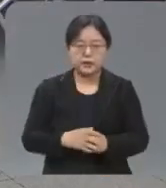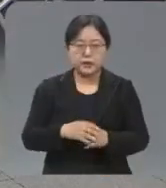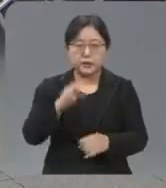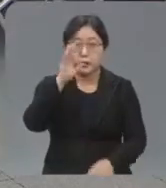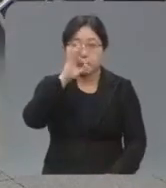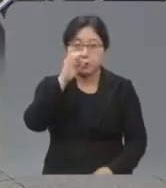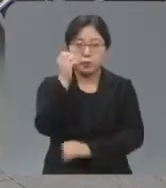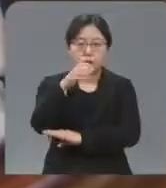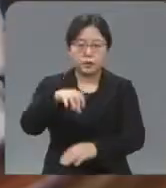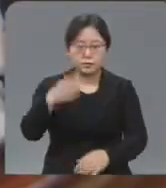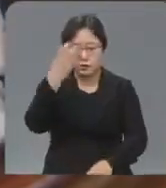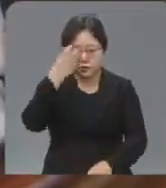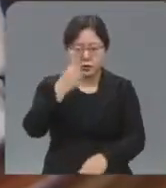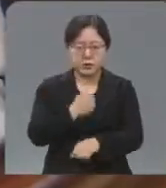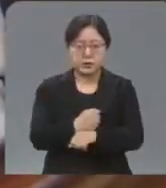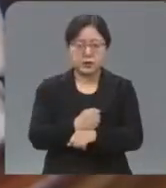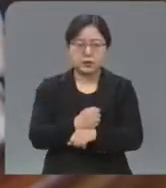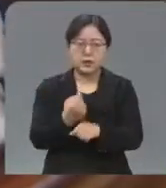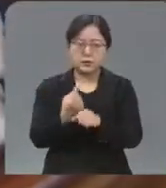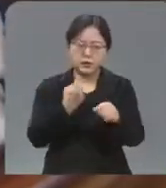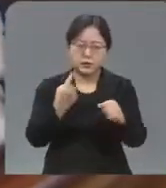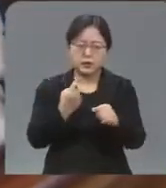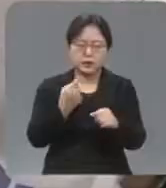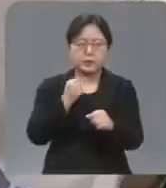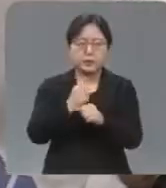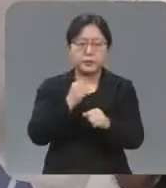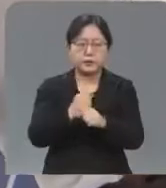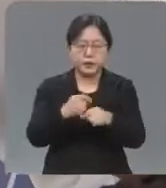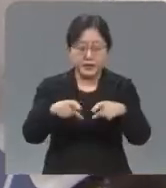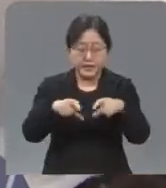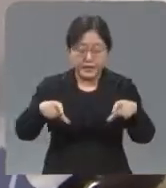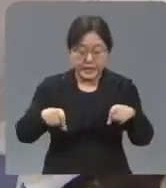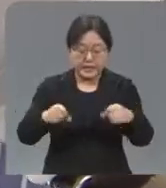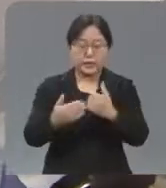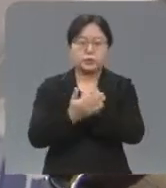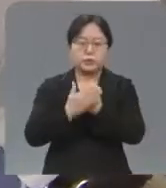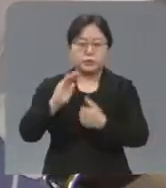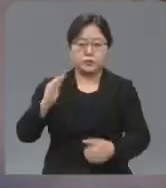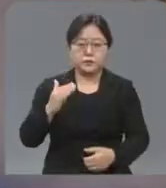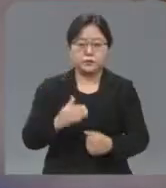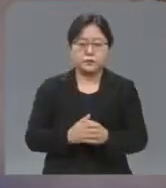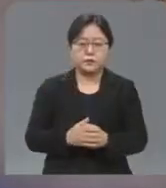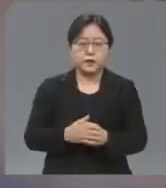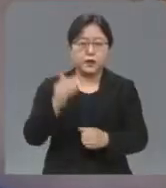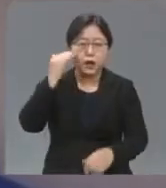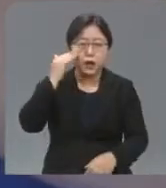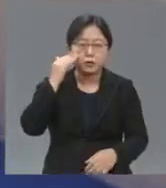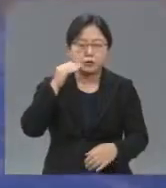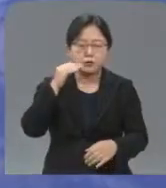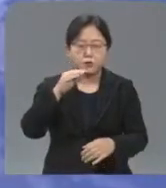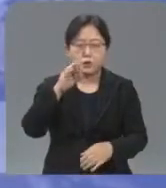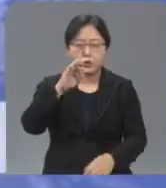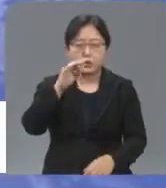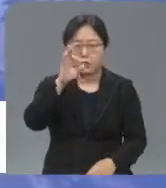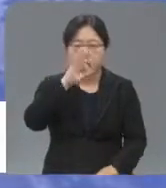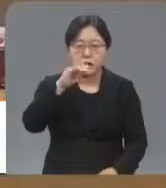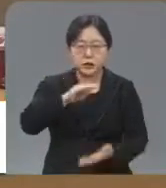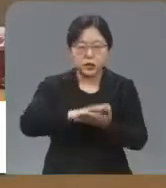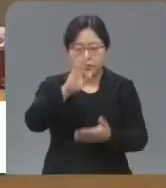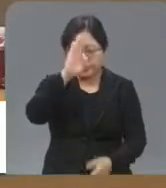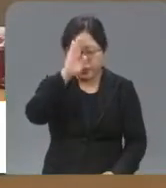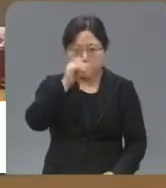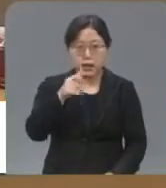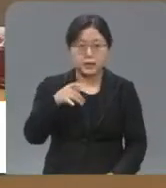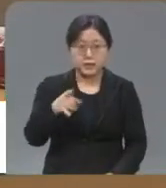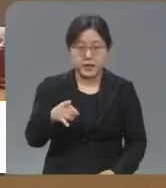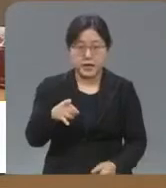돼지고기 원산지를 판별하는 데는 지난해 개발된 판별 키트가 큰 도움이 되고 있습니다. 국산 돼지에선 돼지 열병 항체가